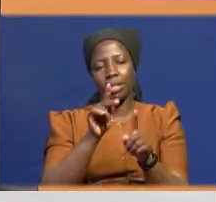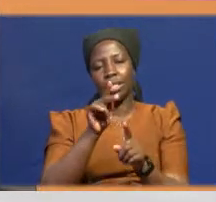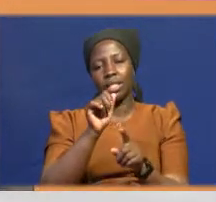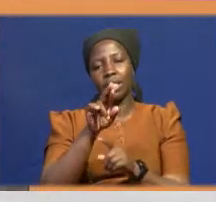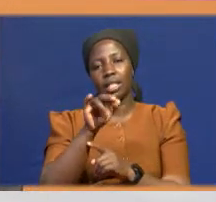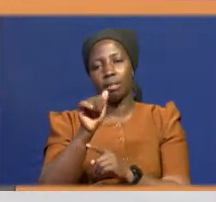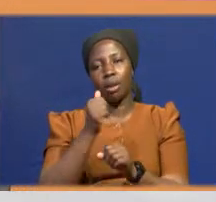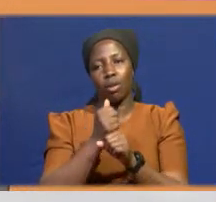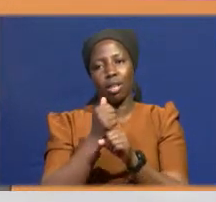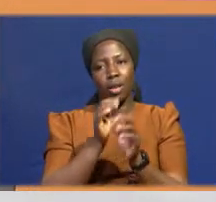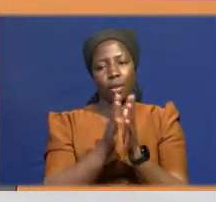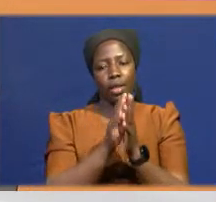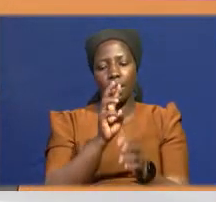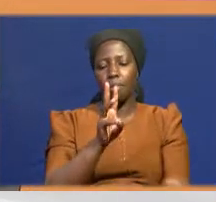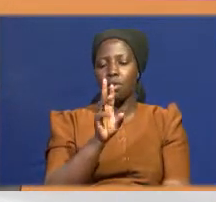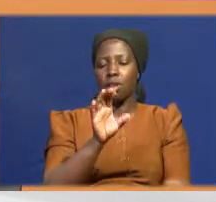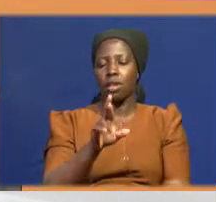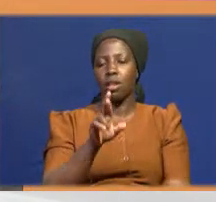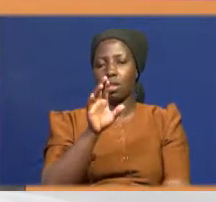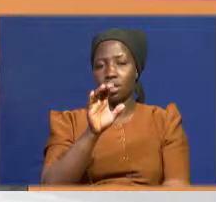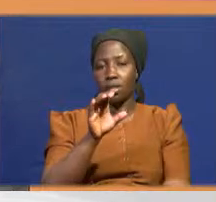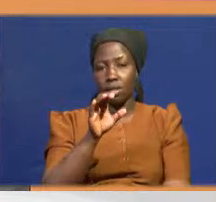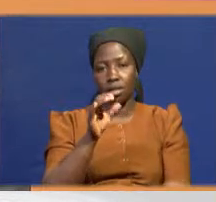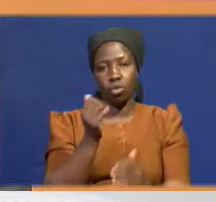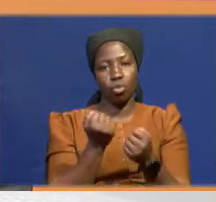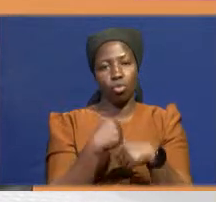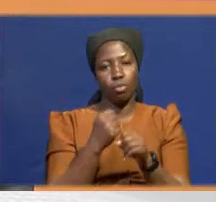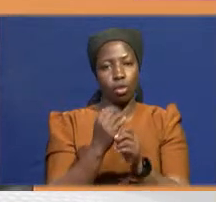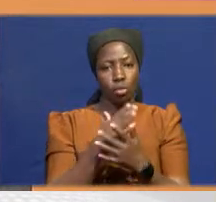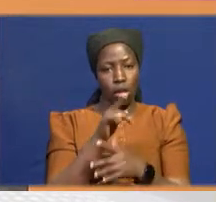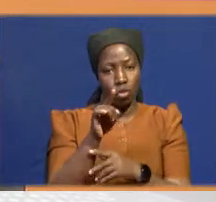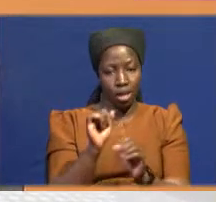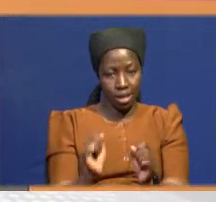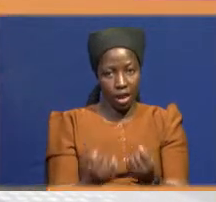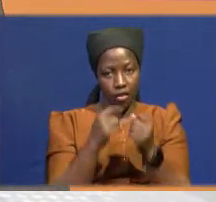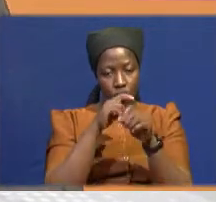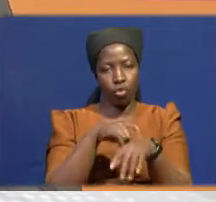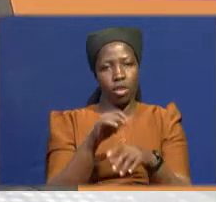WRC Safari Rally Secretariat to ensure that you're safe during the event.